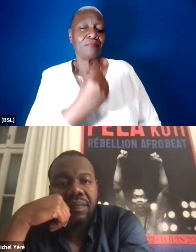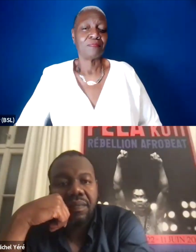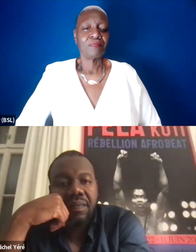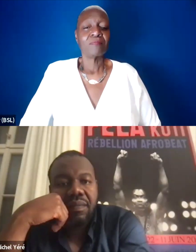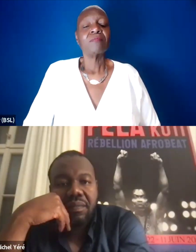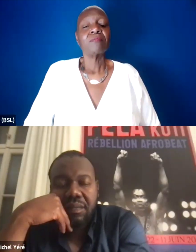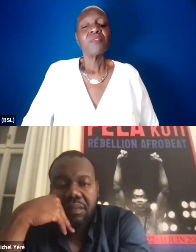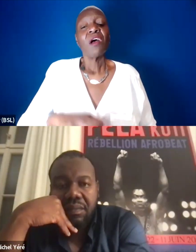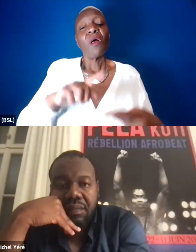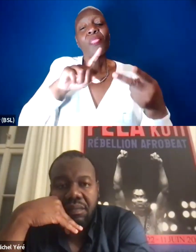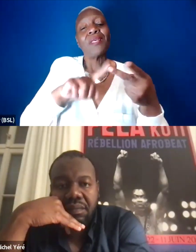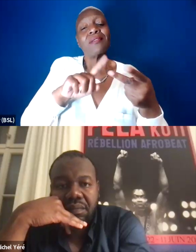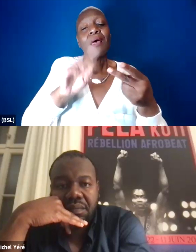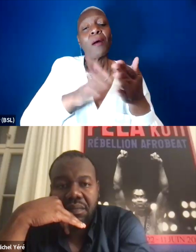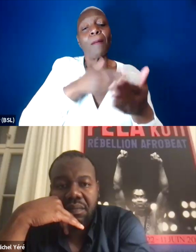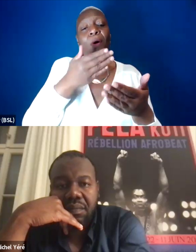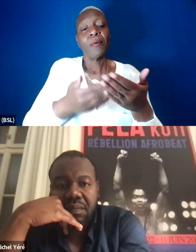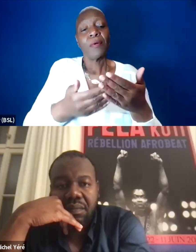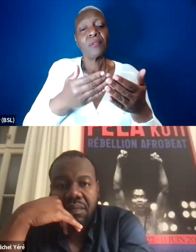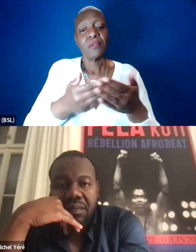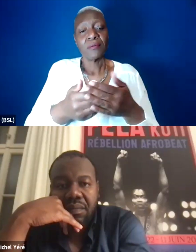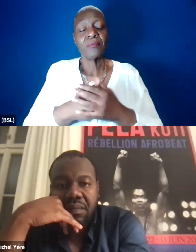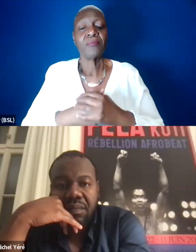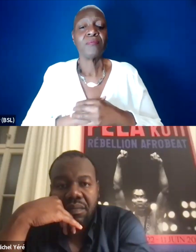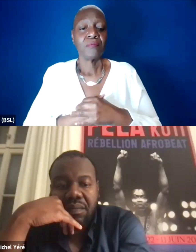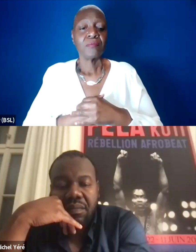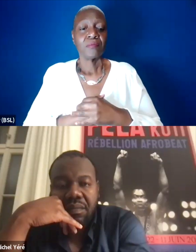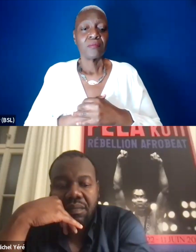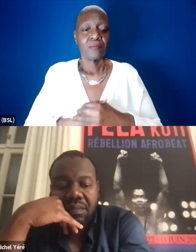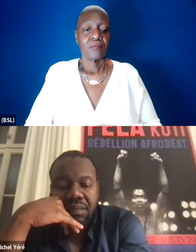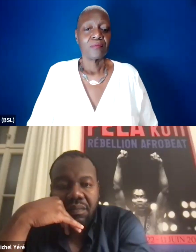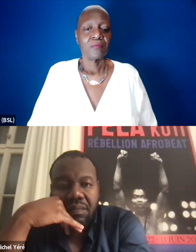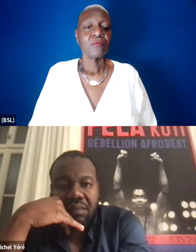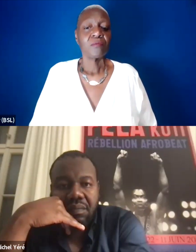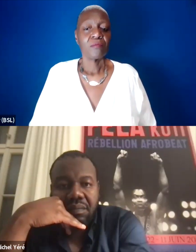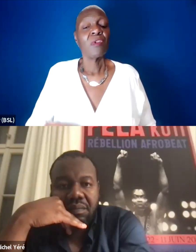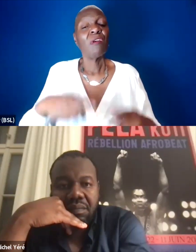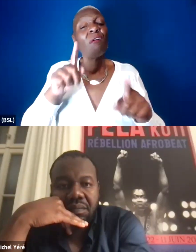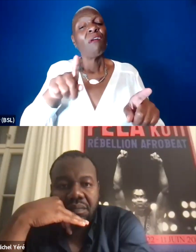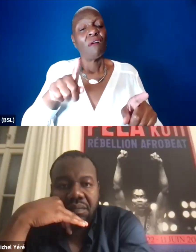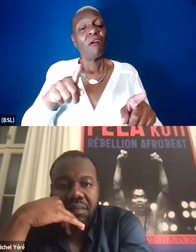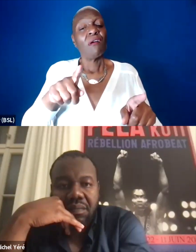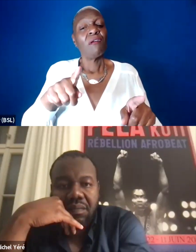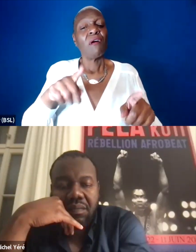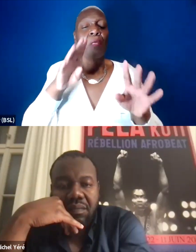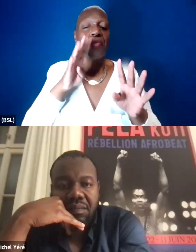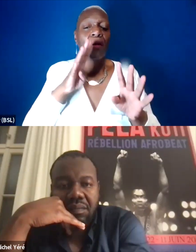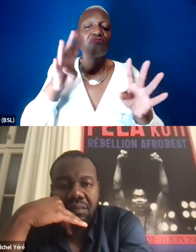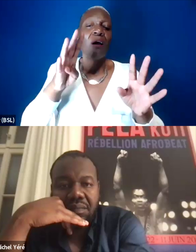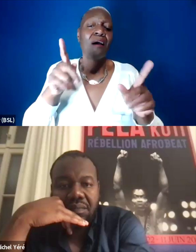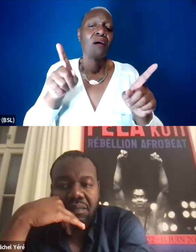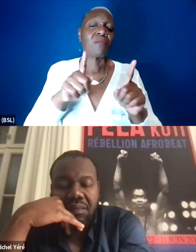The second poem I'm going to read for you is called Ampochi Gancha, the call or the cry of the